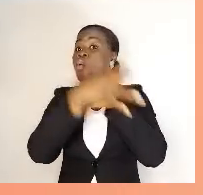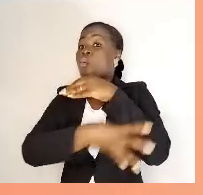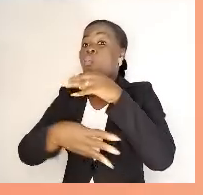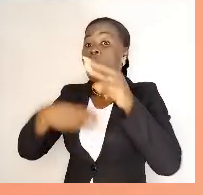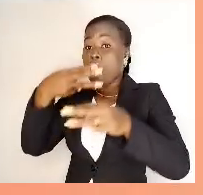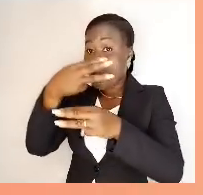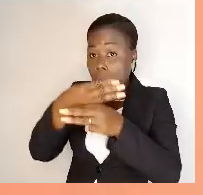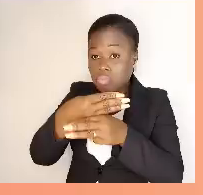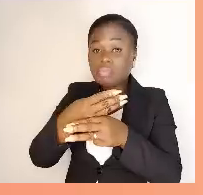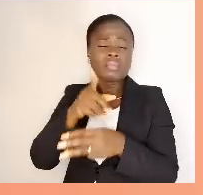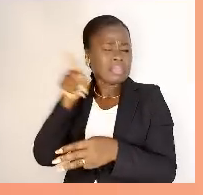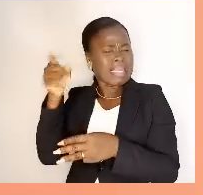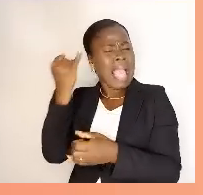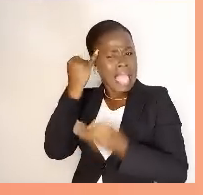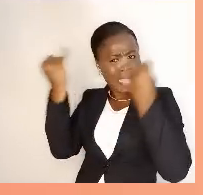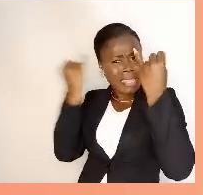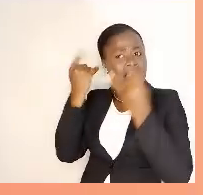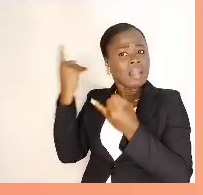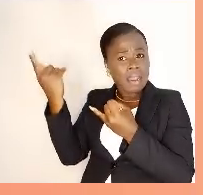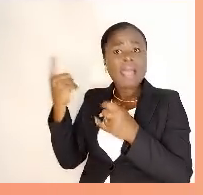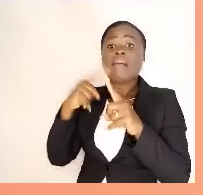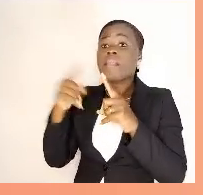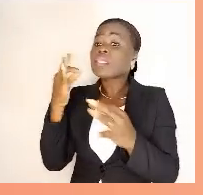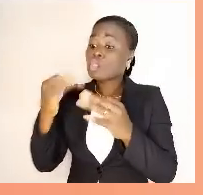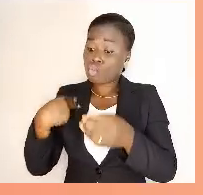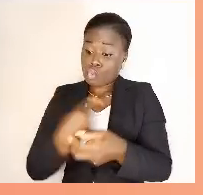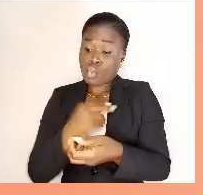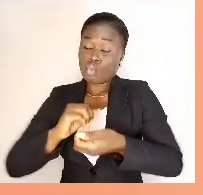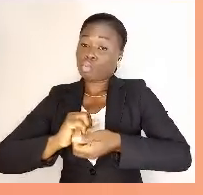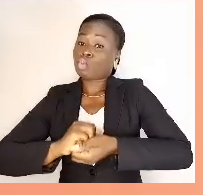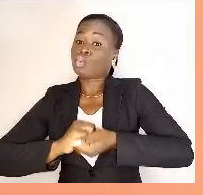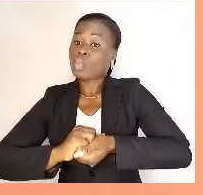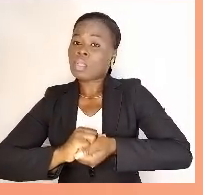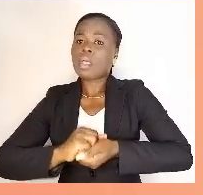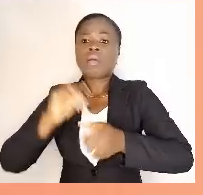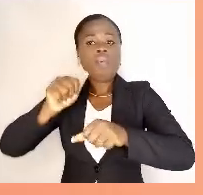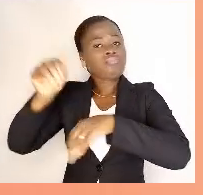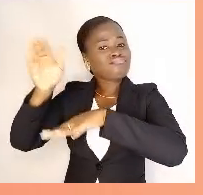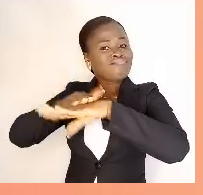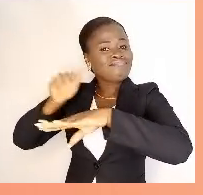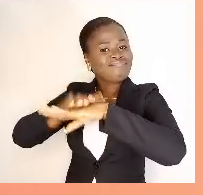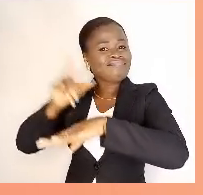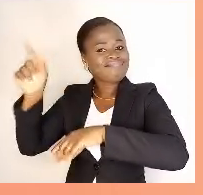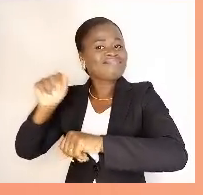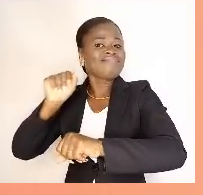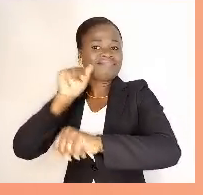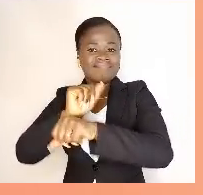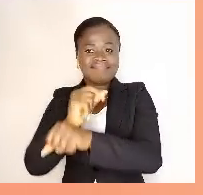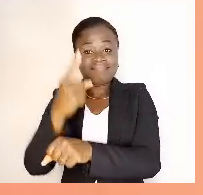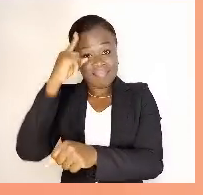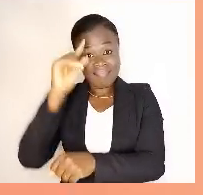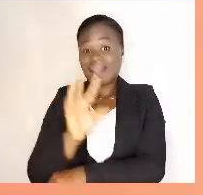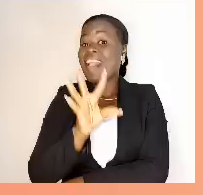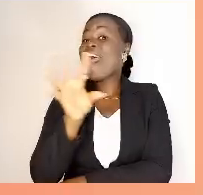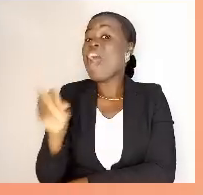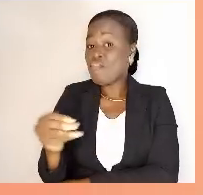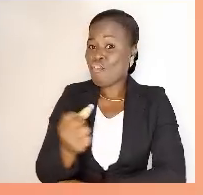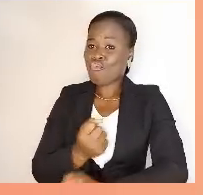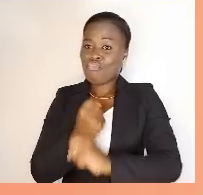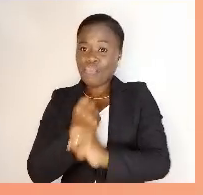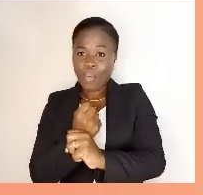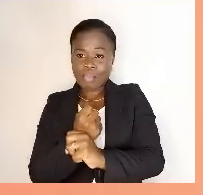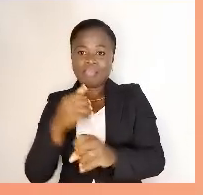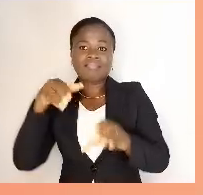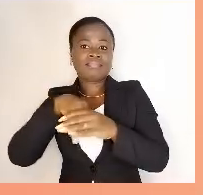monde, que seul le sens de la solidarité pourrait mobiliser au service d'une Afrique